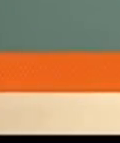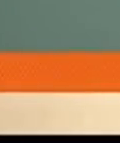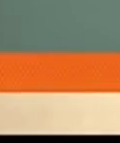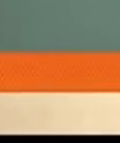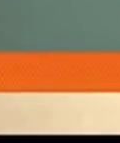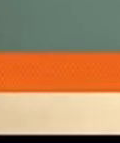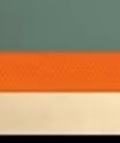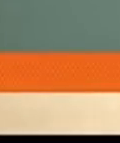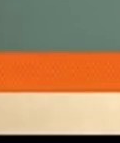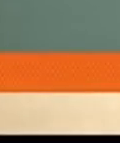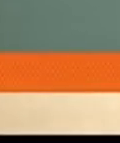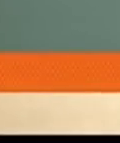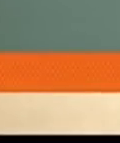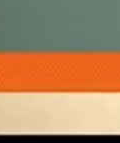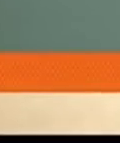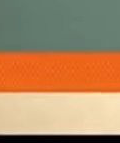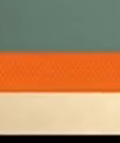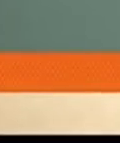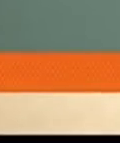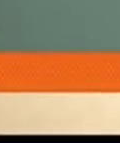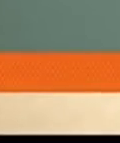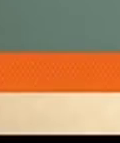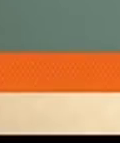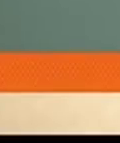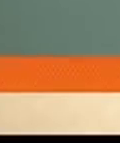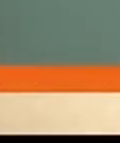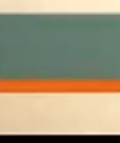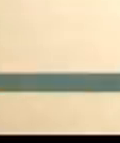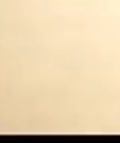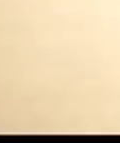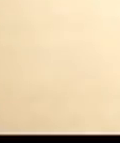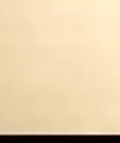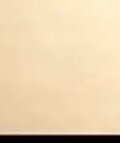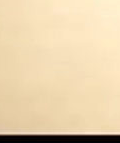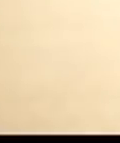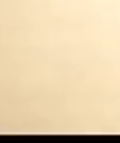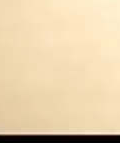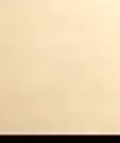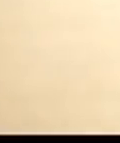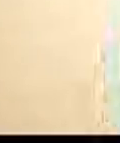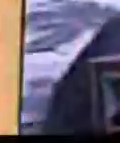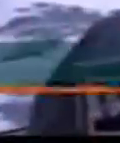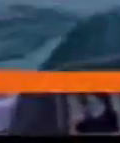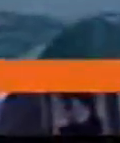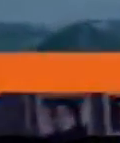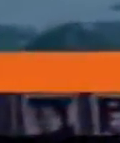ترامب يجهز لعقوبات إضافية على إيران ويبقي العمل العسكري مطروحا.